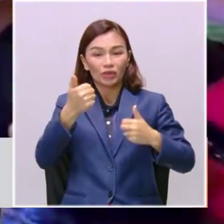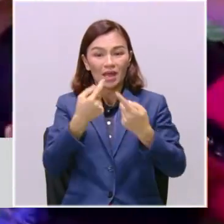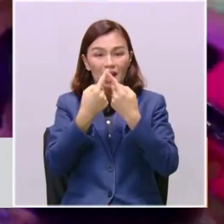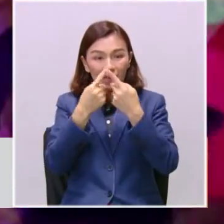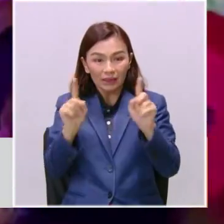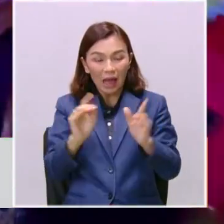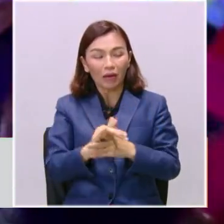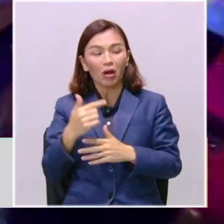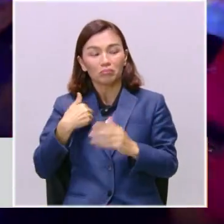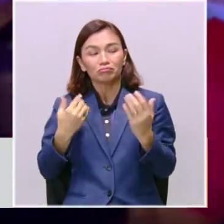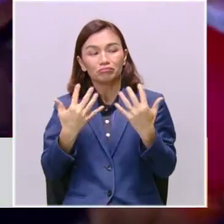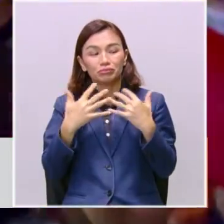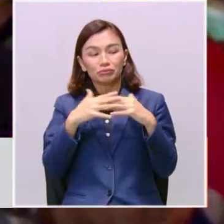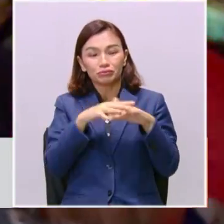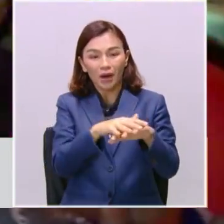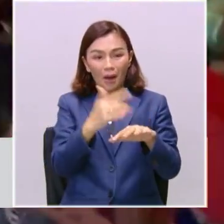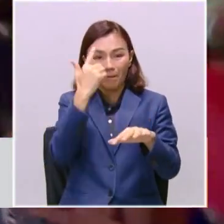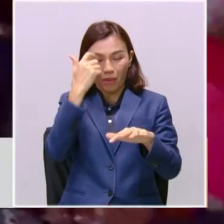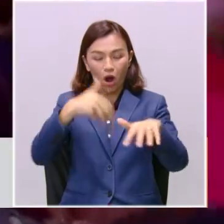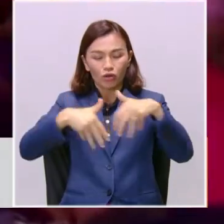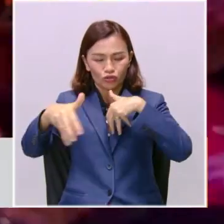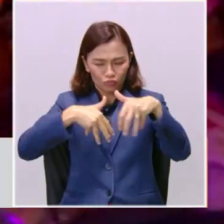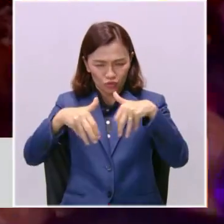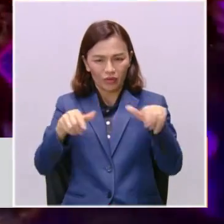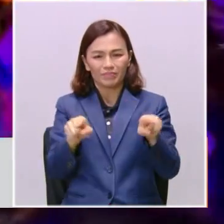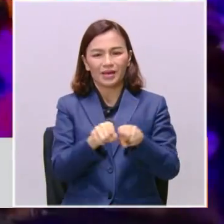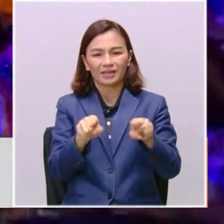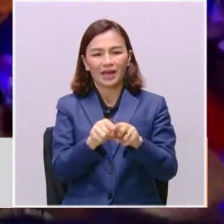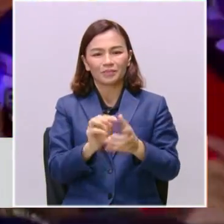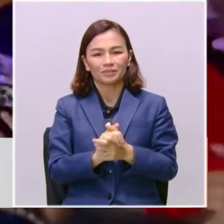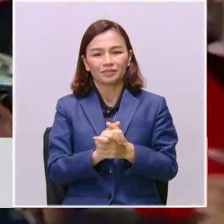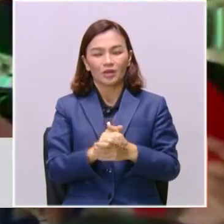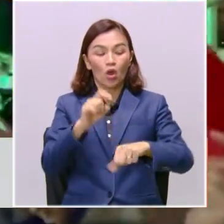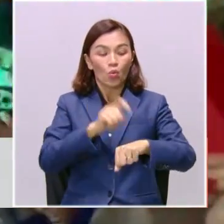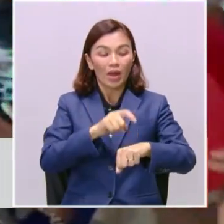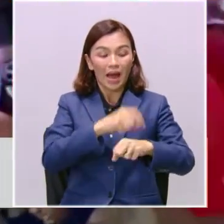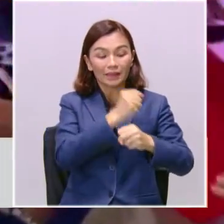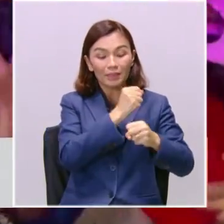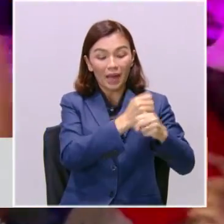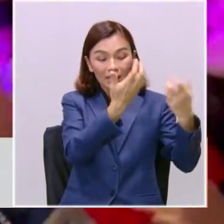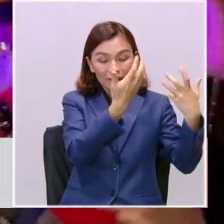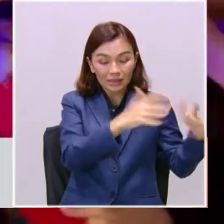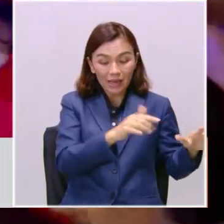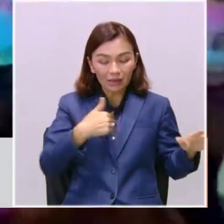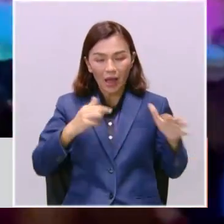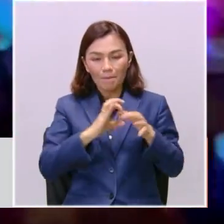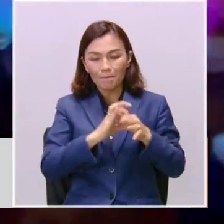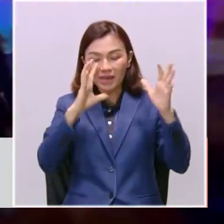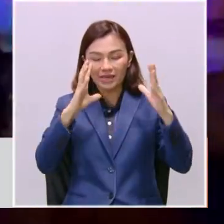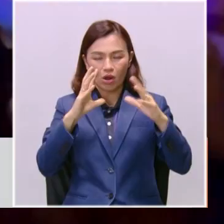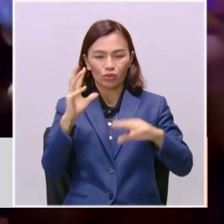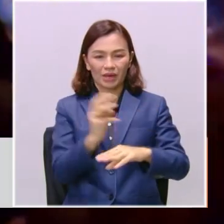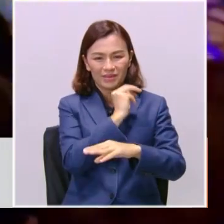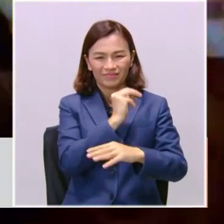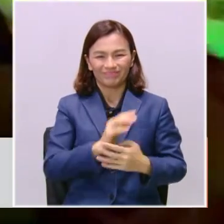กลืนกับเขาได้เพราะตนคือประชาชนคนหนึ่งเหมือนกันเป็นเวลานอกราชการและก็ไม่เกี่ยวข้องกับการเมืองนะ